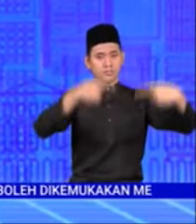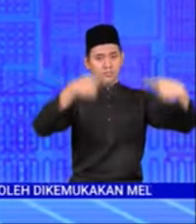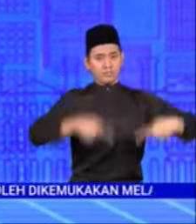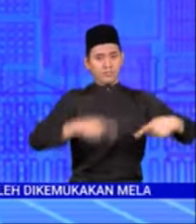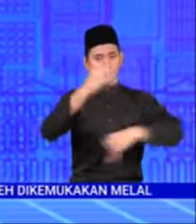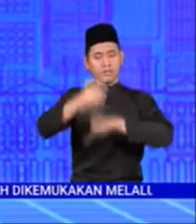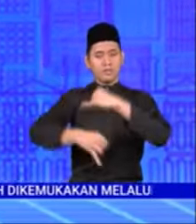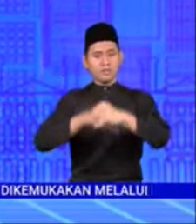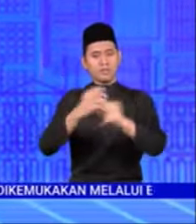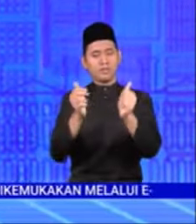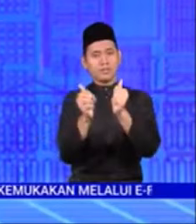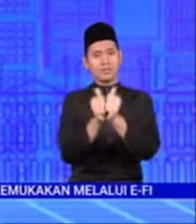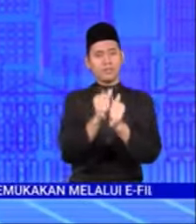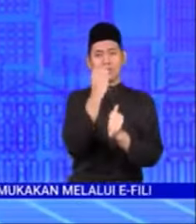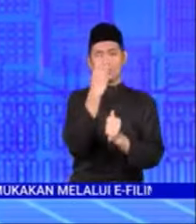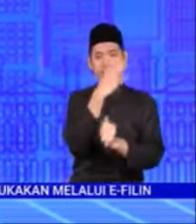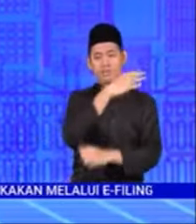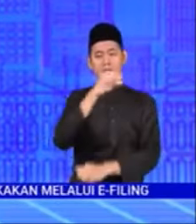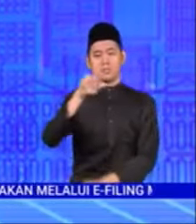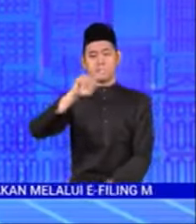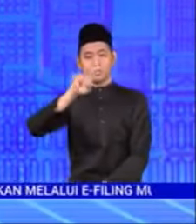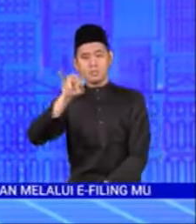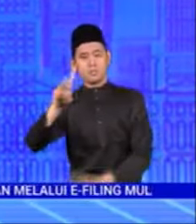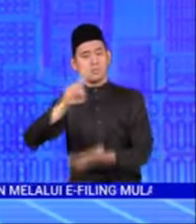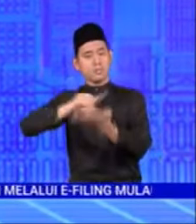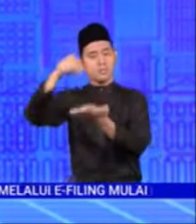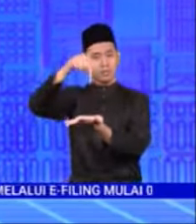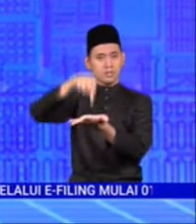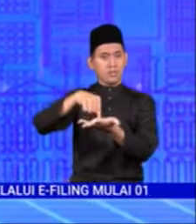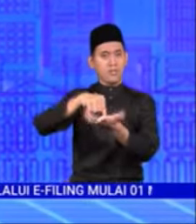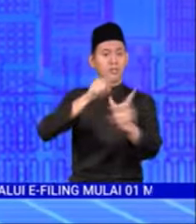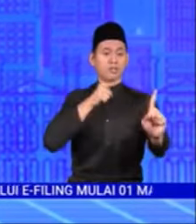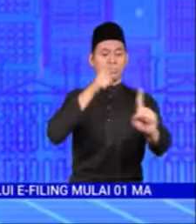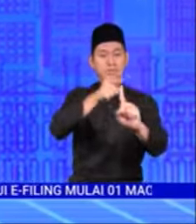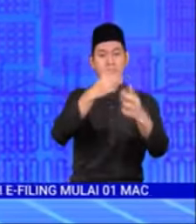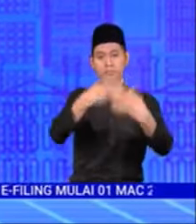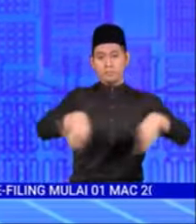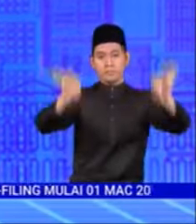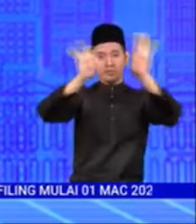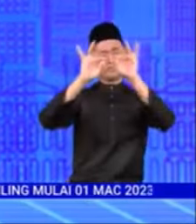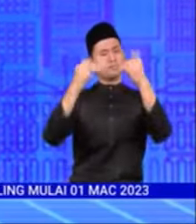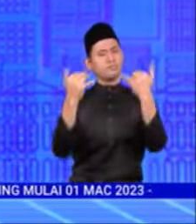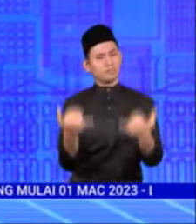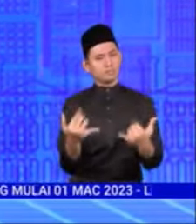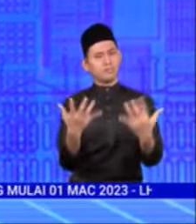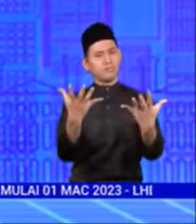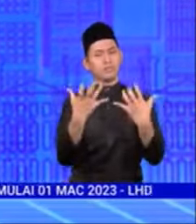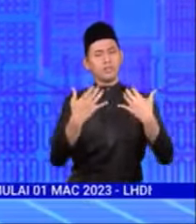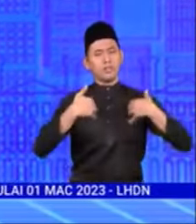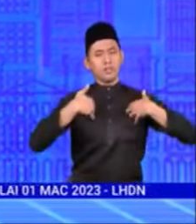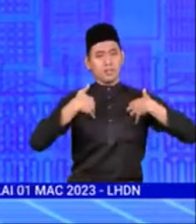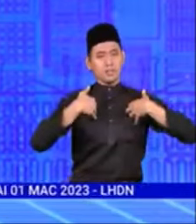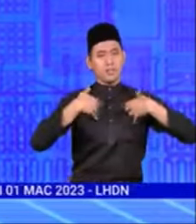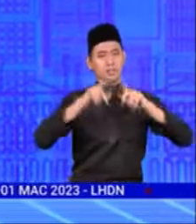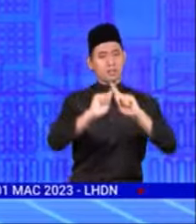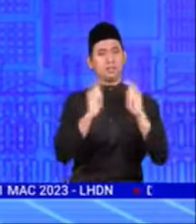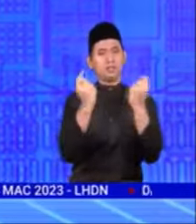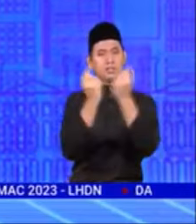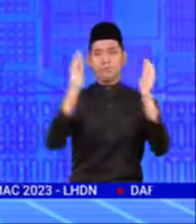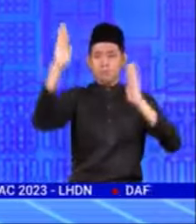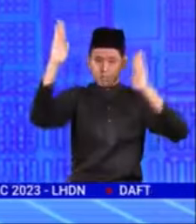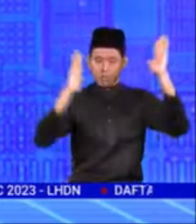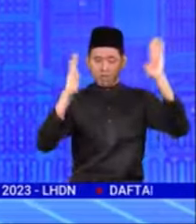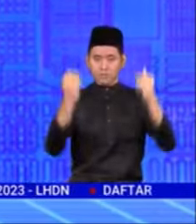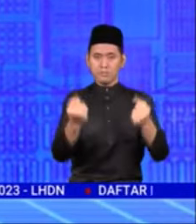dengan Turkmenistan dan Hong Kong minggu ini. Sebaliknya, antara objektif utama ketika ini adalah membentuk skuad Harimau Malaya yang